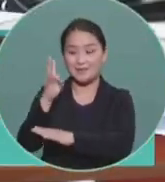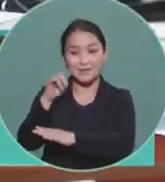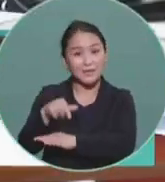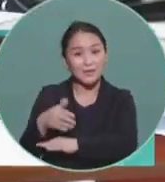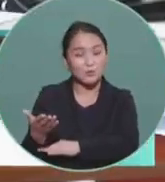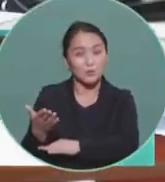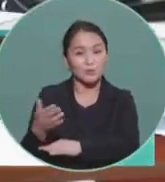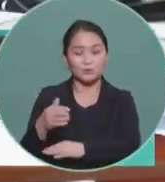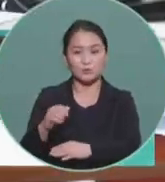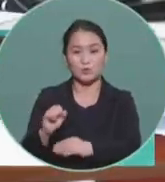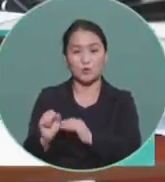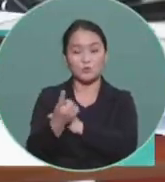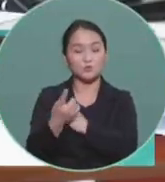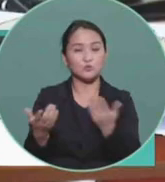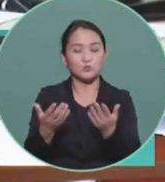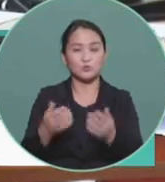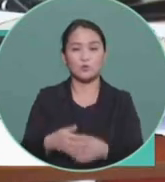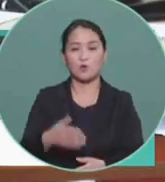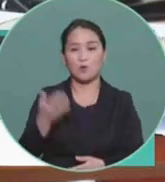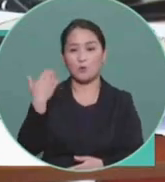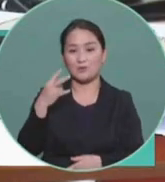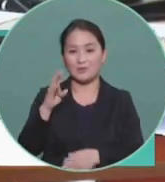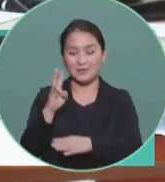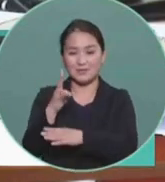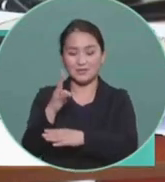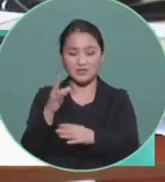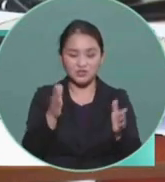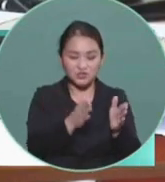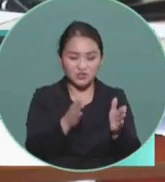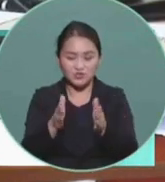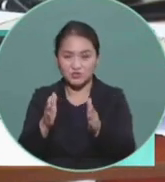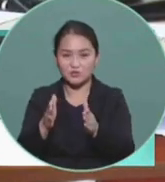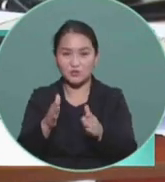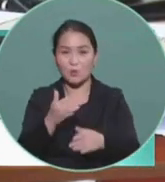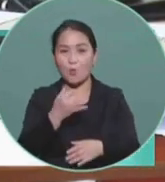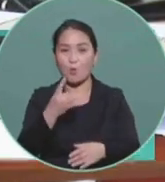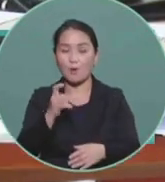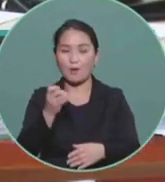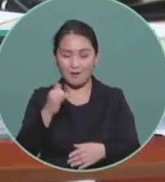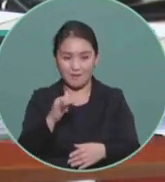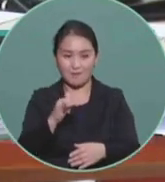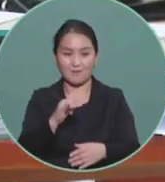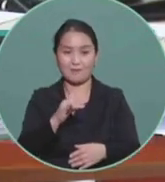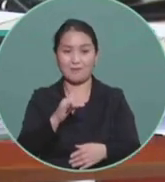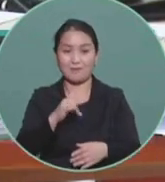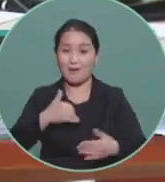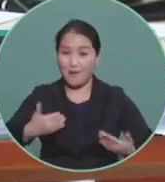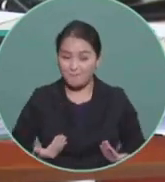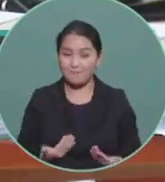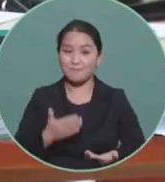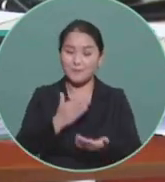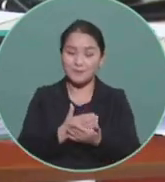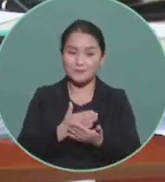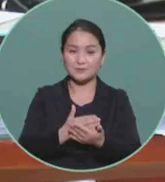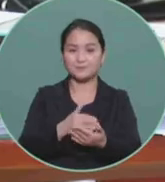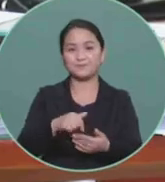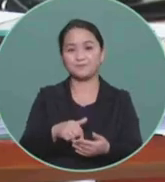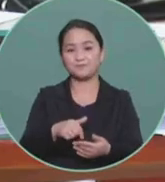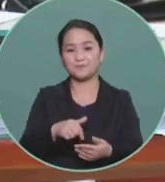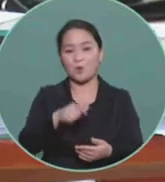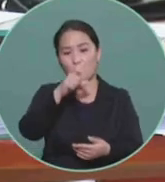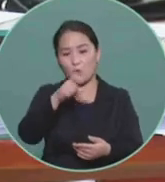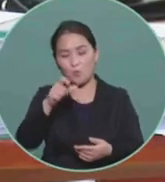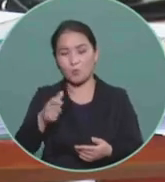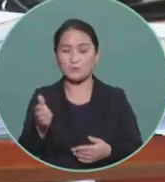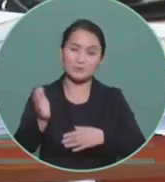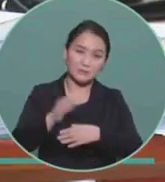даваа өрмөс талтай. Хууч налаахт маш олон бичил уурхай хүмүүс амьдралаа залгуулдаг байсан. Одоо хин тэн дуурхаад Эрдэнтүний